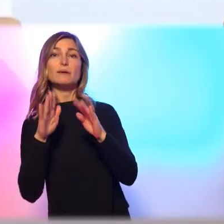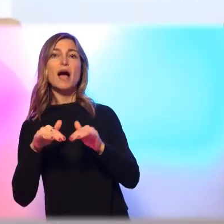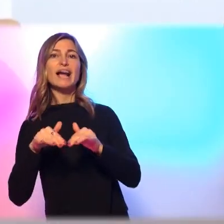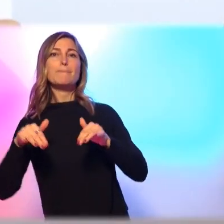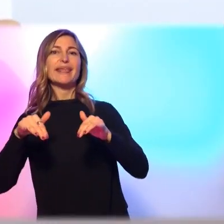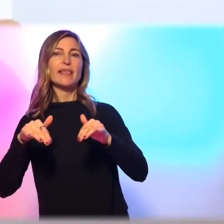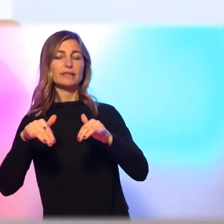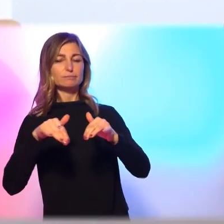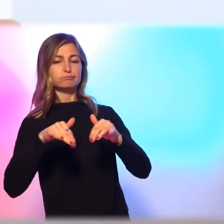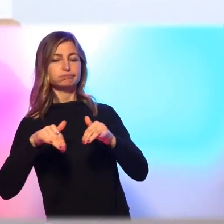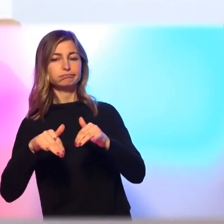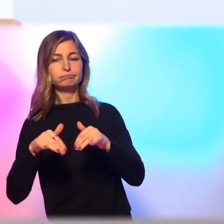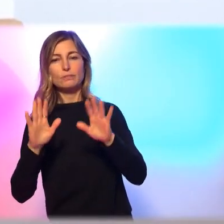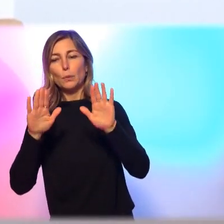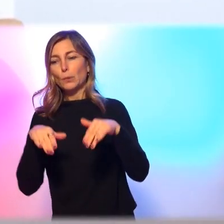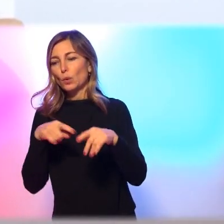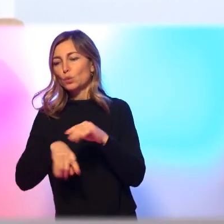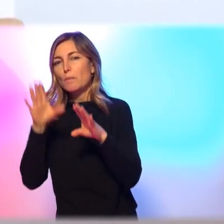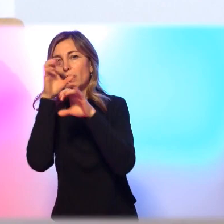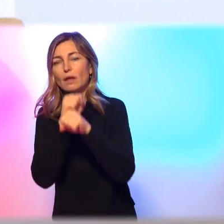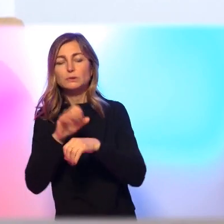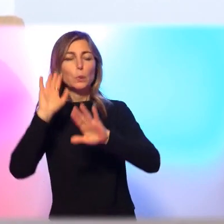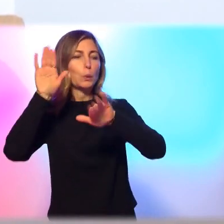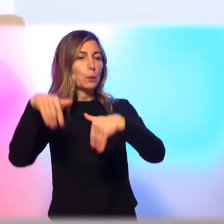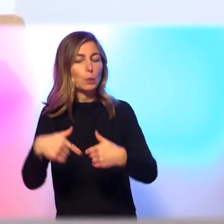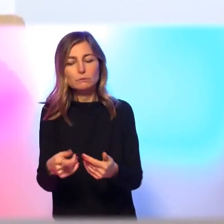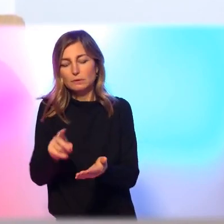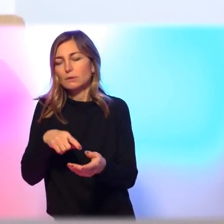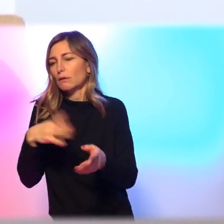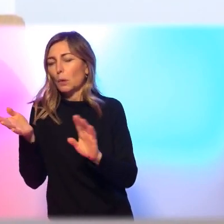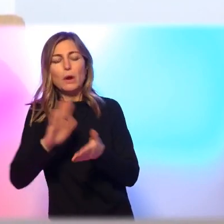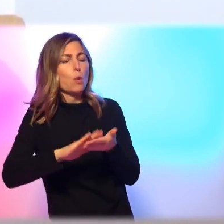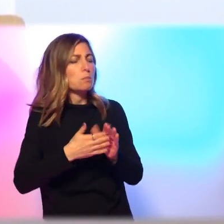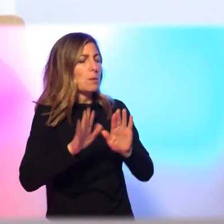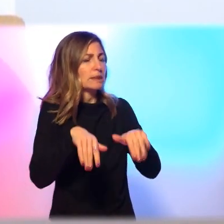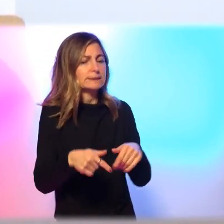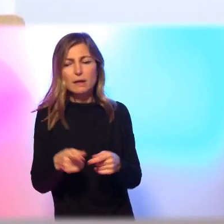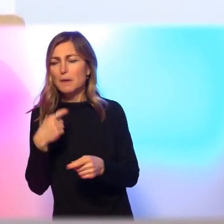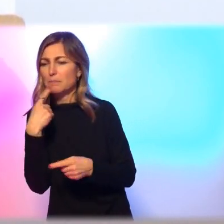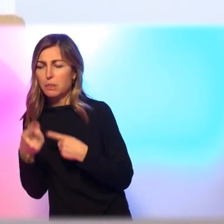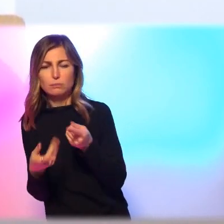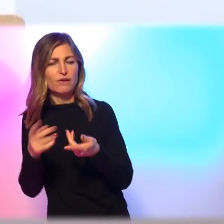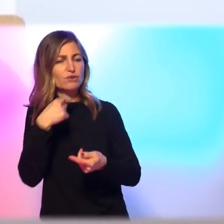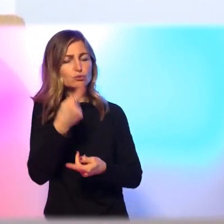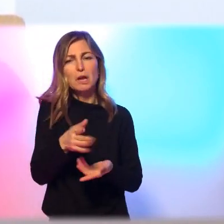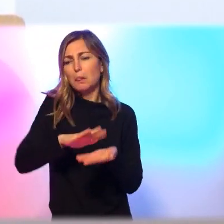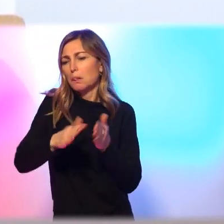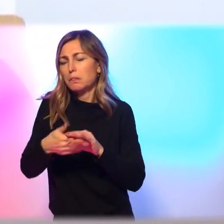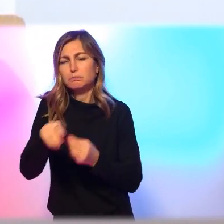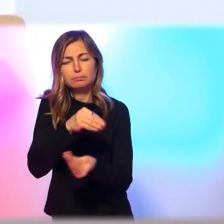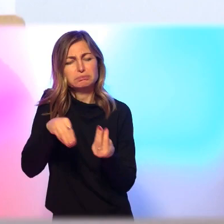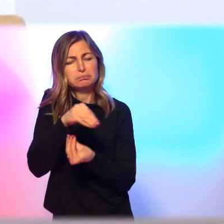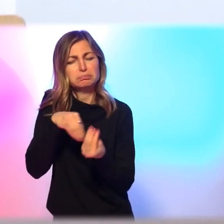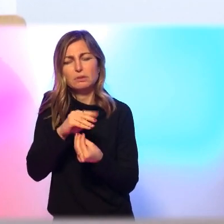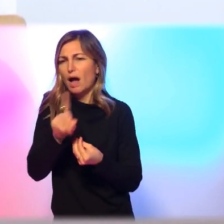zu können. Und dann hat unser Klimakabinett sich da irgendwie eine Nacht scheinbar fingerhakelnd irgendwas um